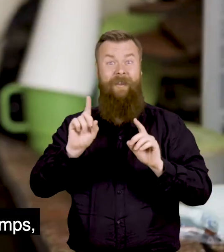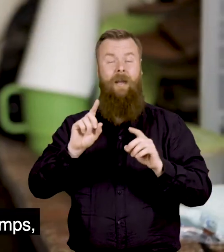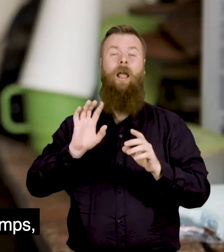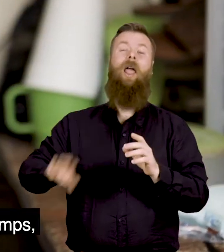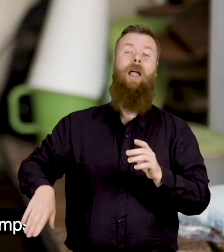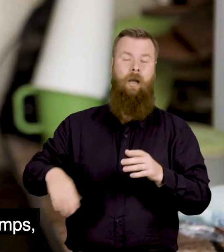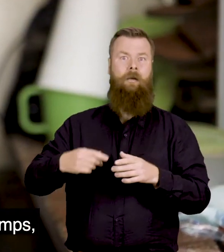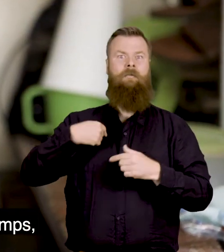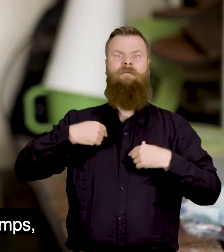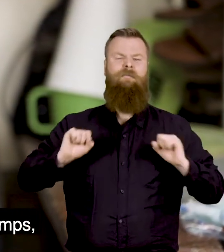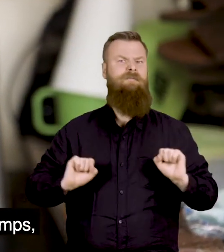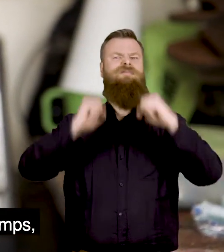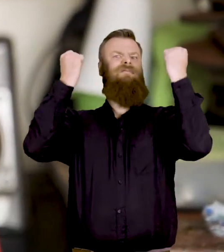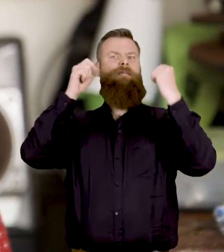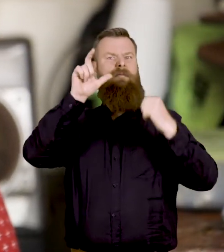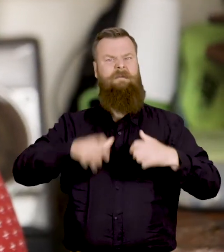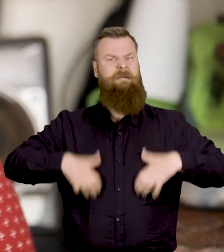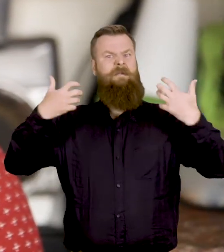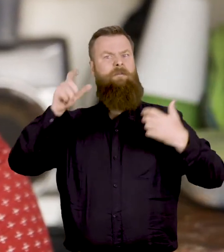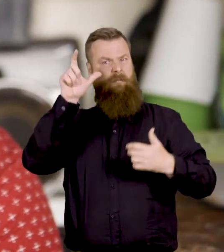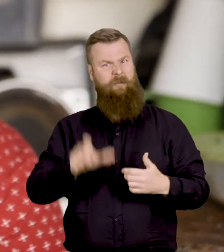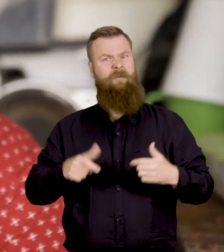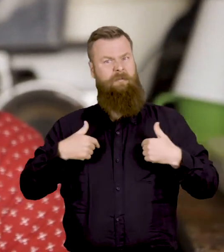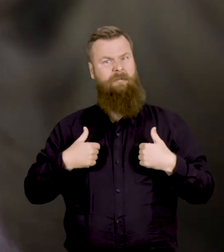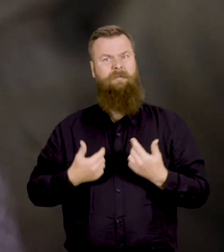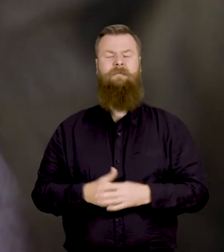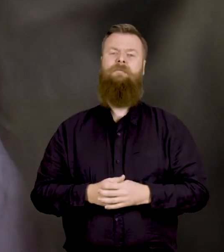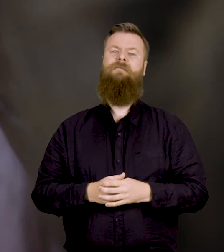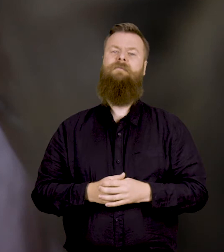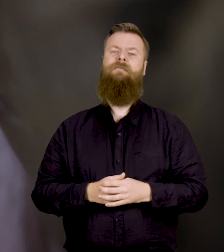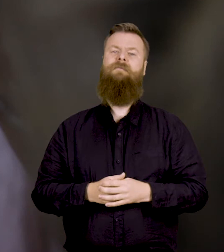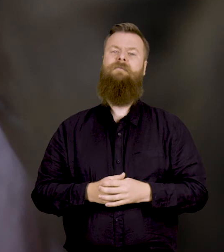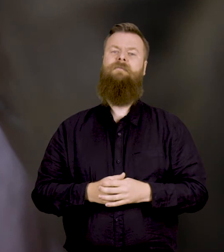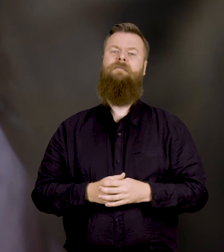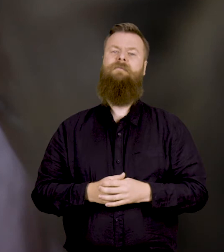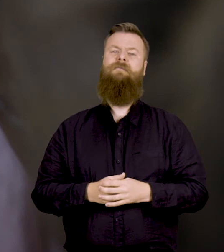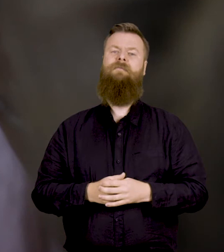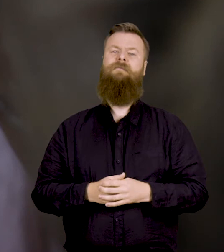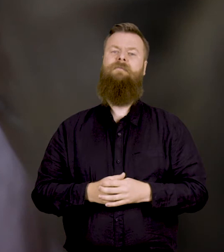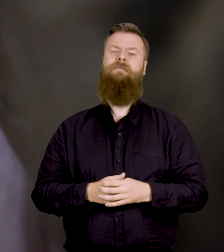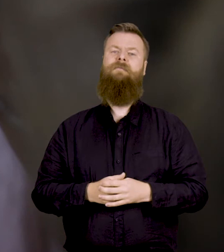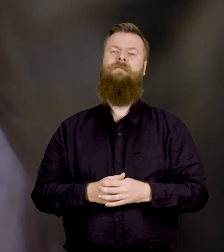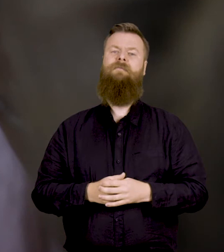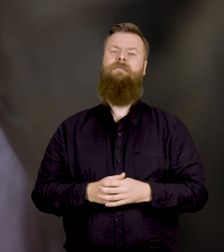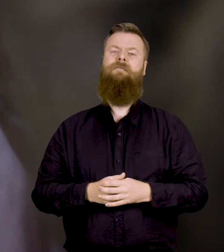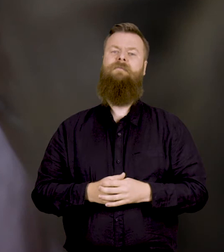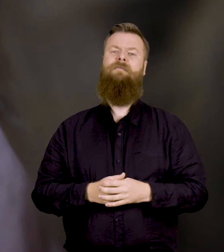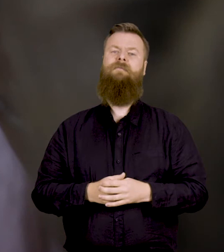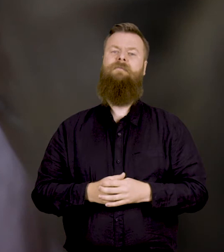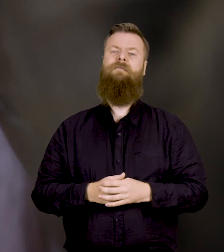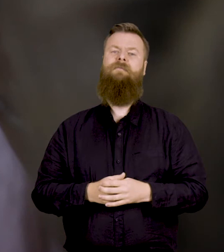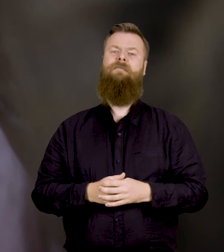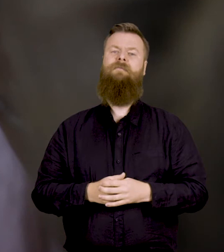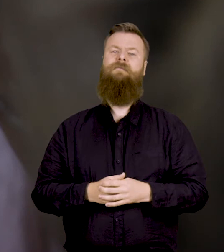Et quand je ne prends pas mes médicaments à temps, je deviens une personne agressive. Mauricio est assis avec sa mère